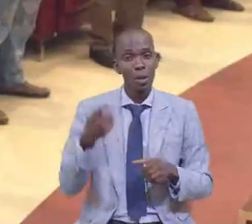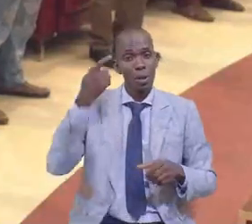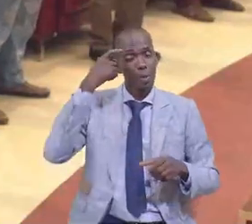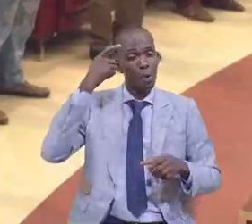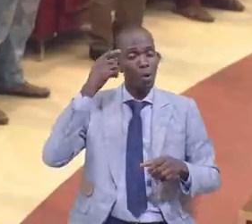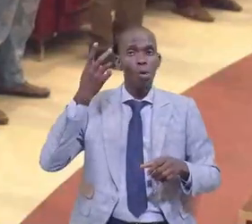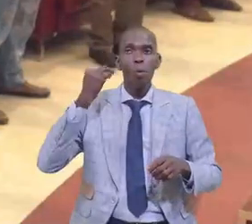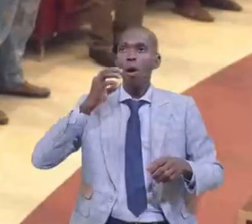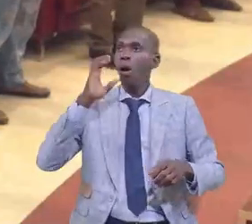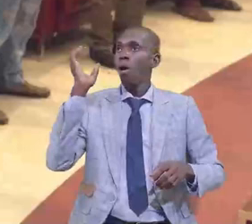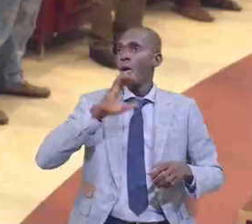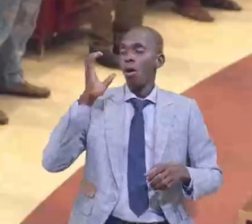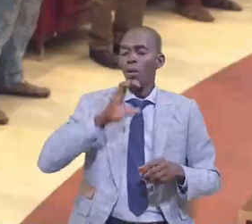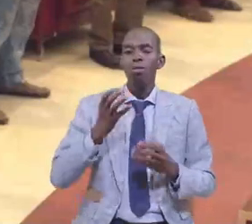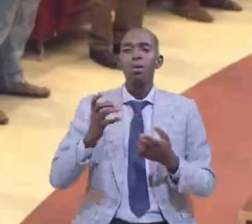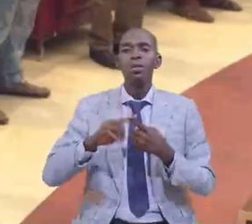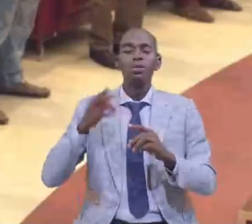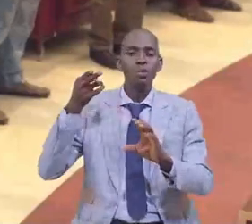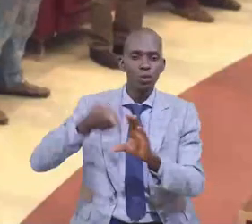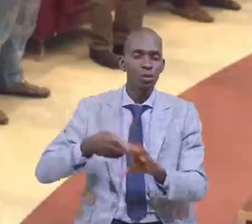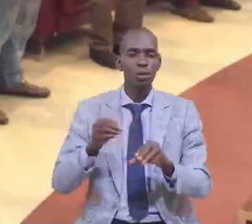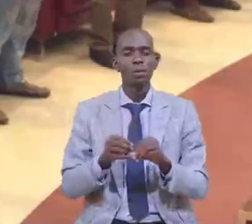Son cerveau était chaud.